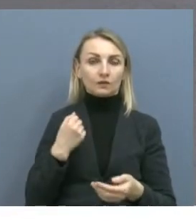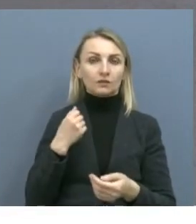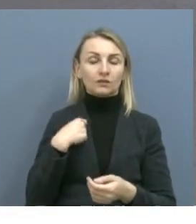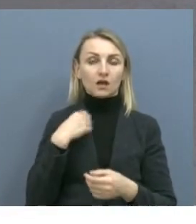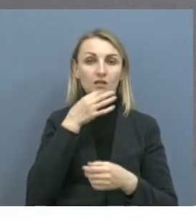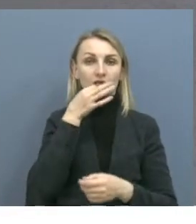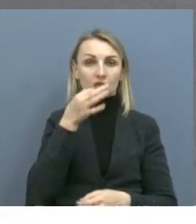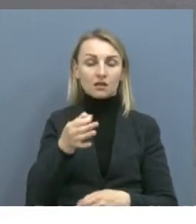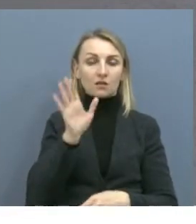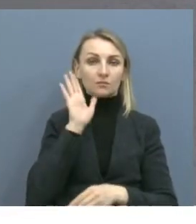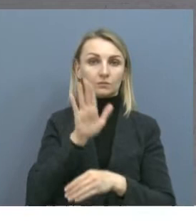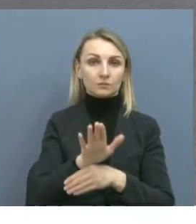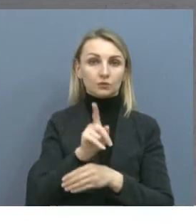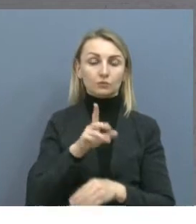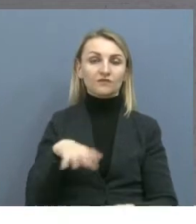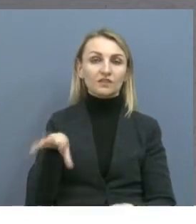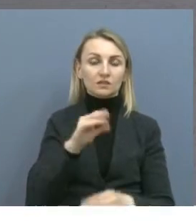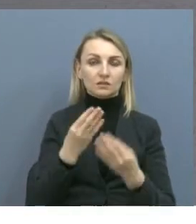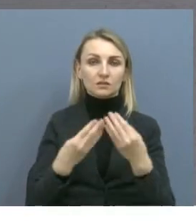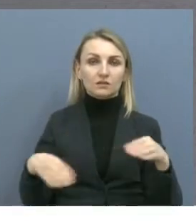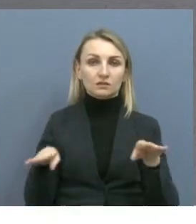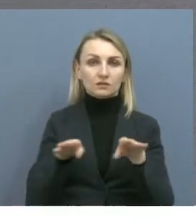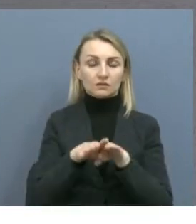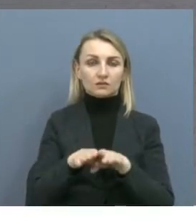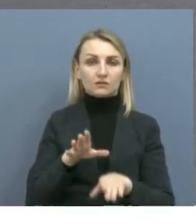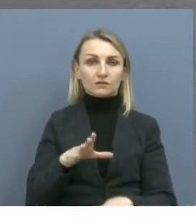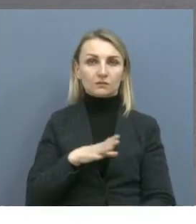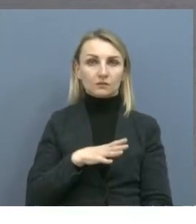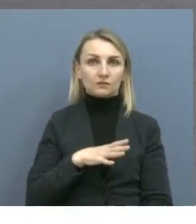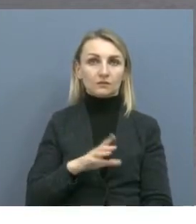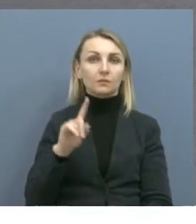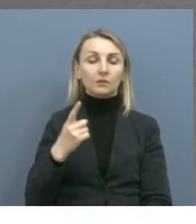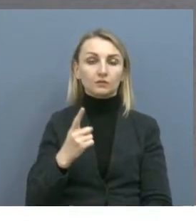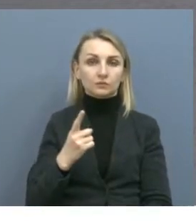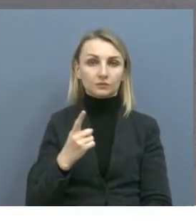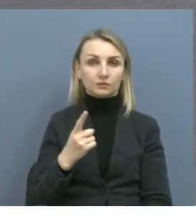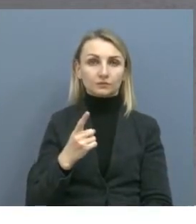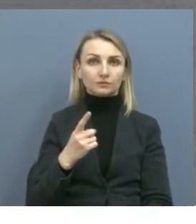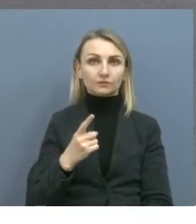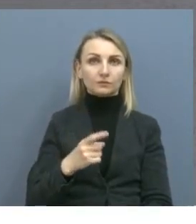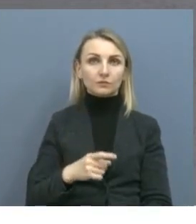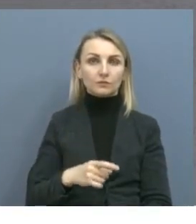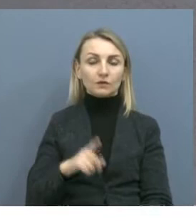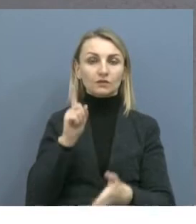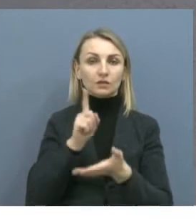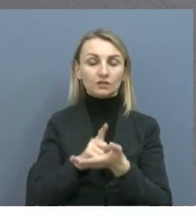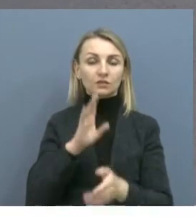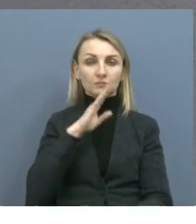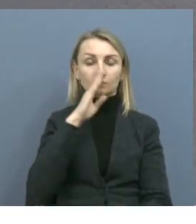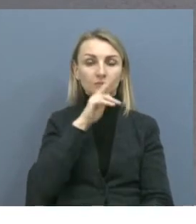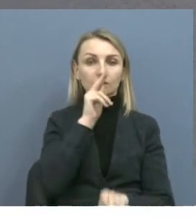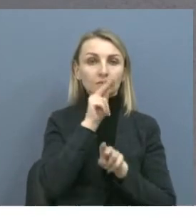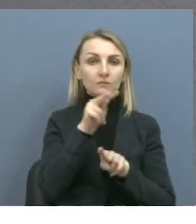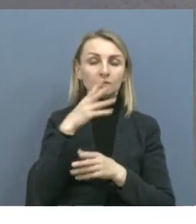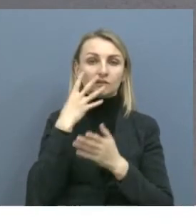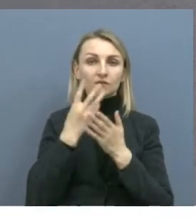чтобы закрыли все детские площадки, потому что, ну, ограничить родители должны контролировать, не выпускать, потому